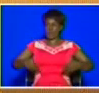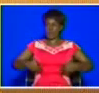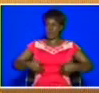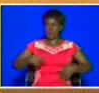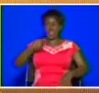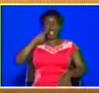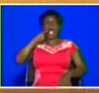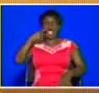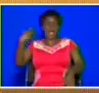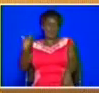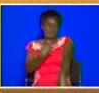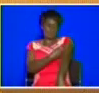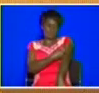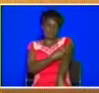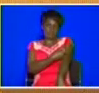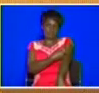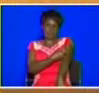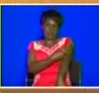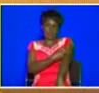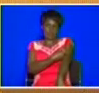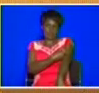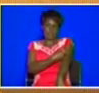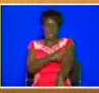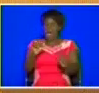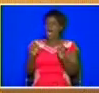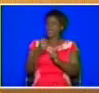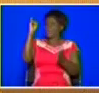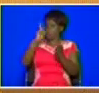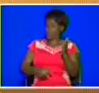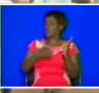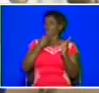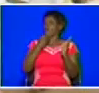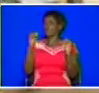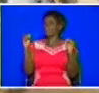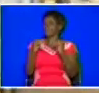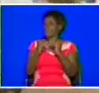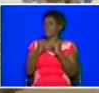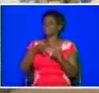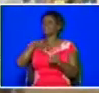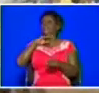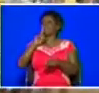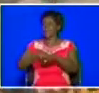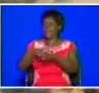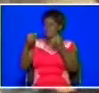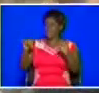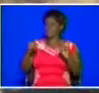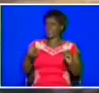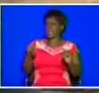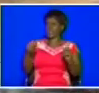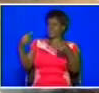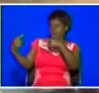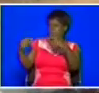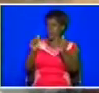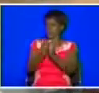hadarati katika mtaa wa mabanda eneo la kibaoni inadaiwa kwamba kijana huyo alikumbana na mauti baada ya kujaribu kukabiliana Na Askari